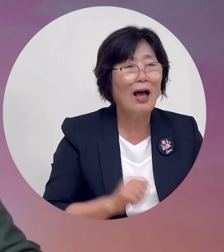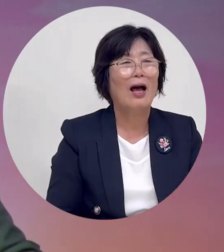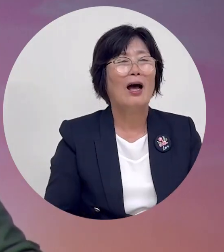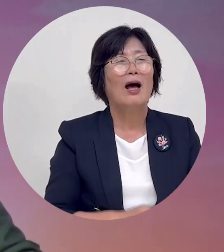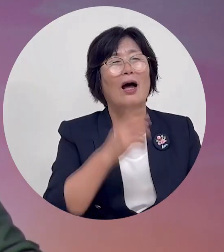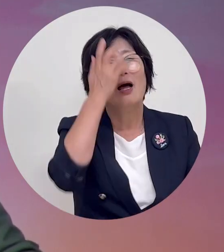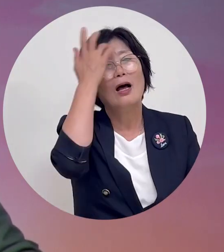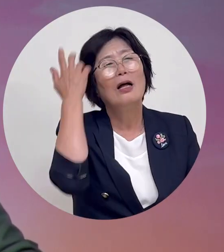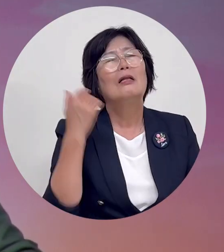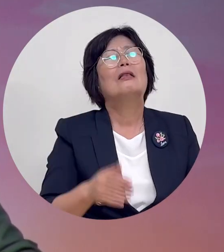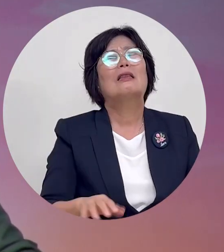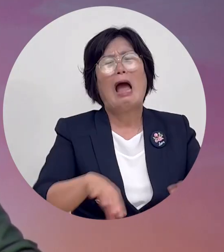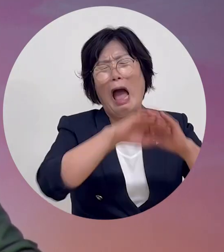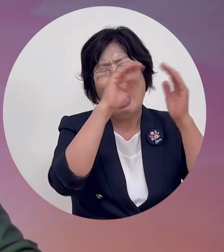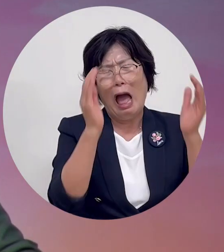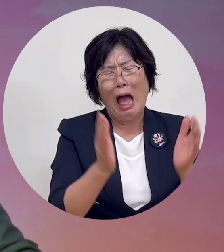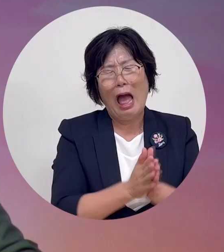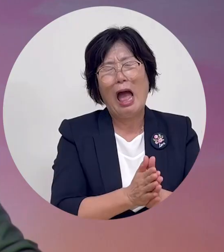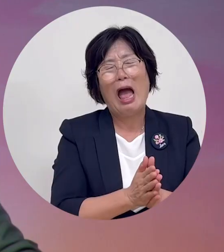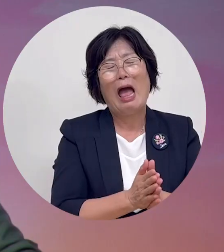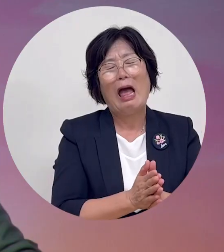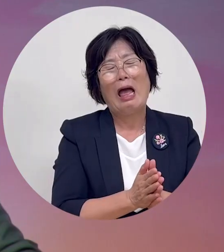다 우상이에요.